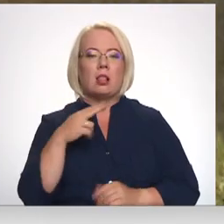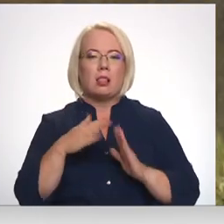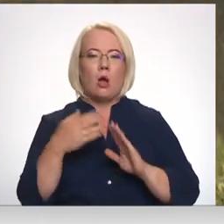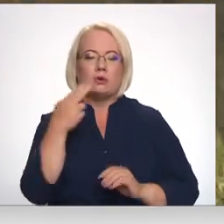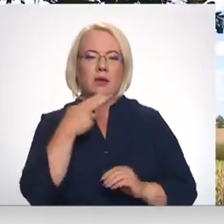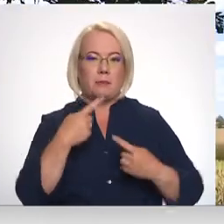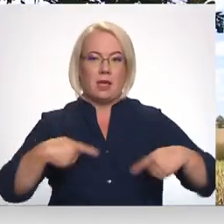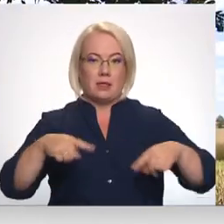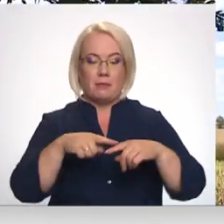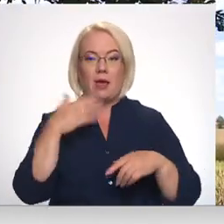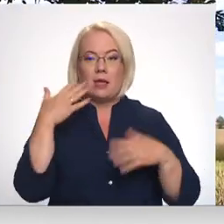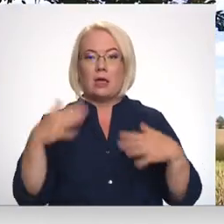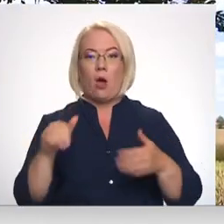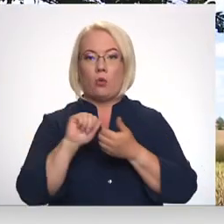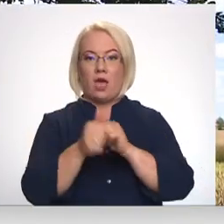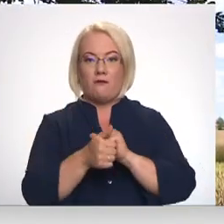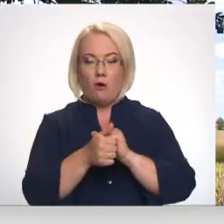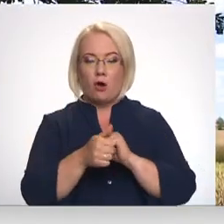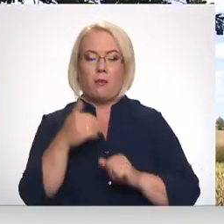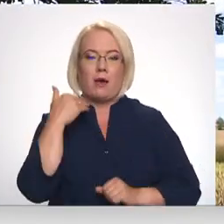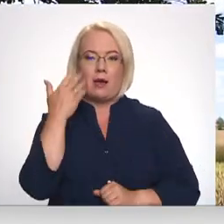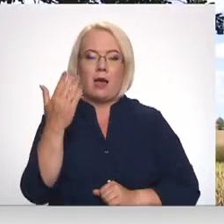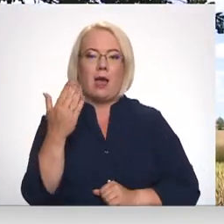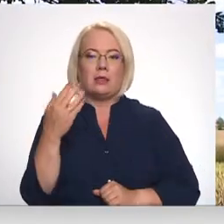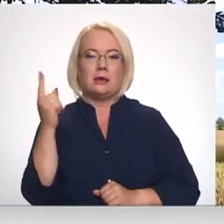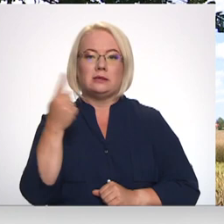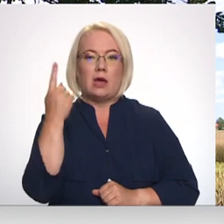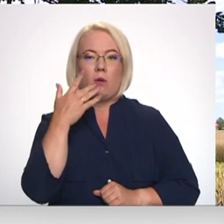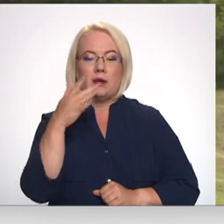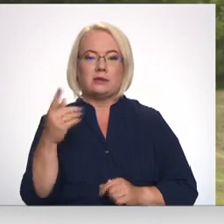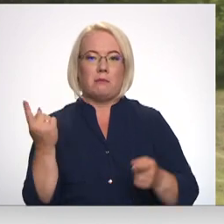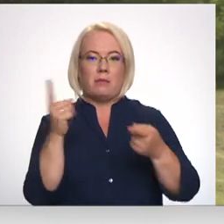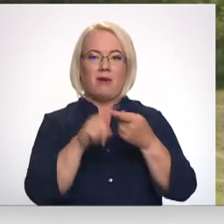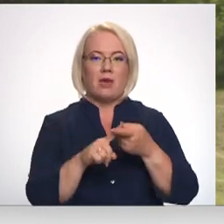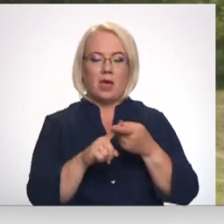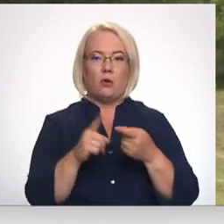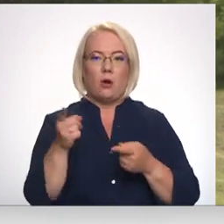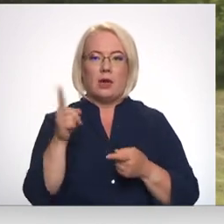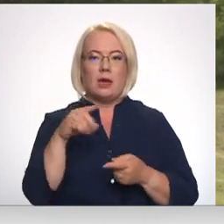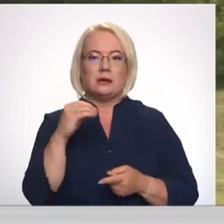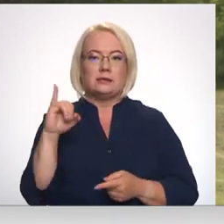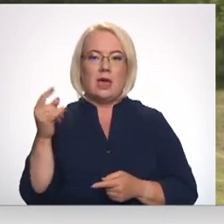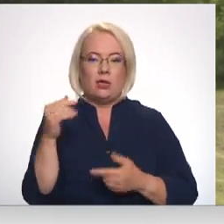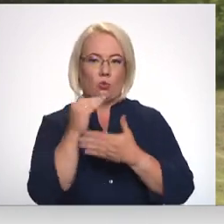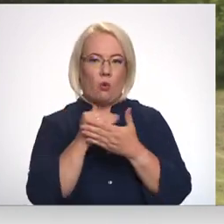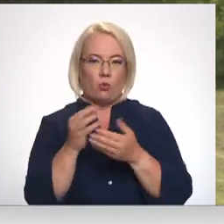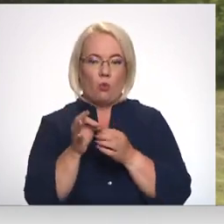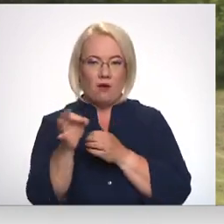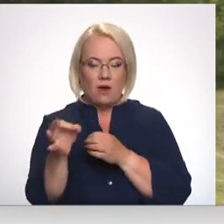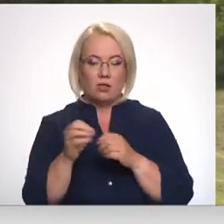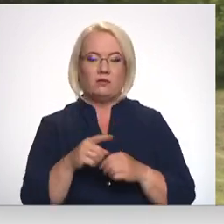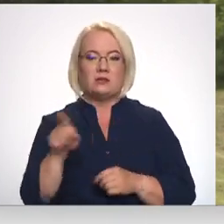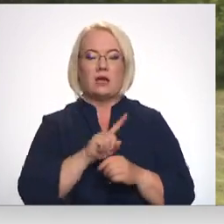Pēc reformas, kad Saulkrastiem pievienojās Sējas novads, situācija mainījusies. Pēc reformas pārskatot visas noteikumus,